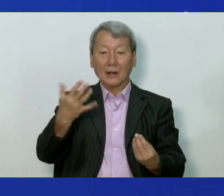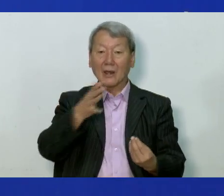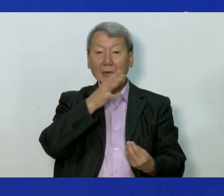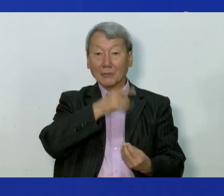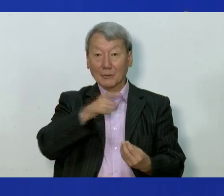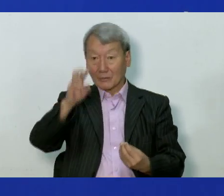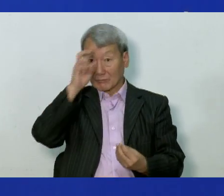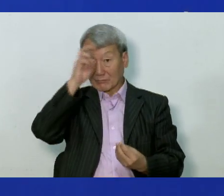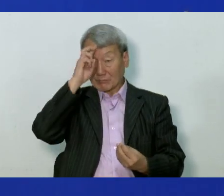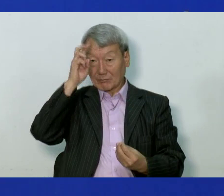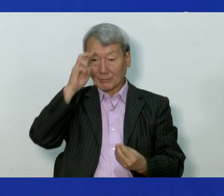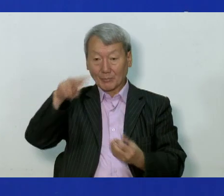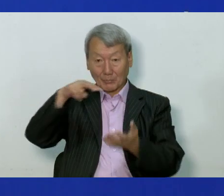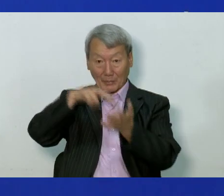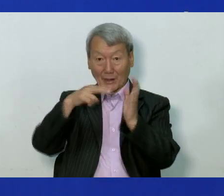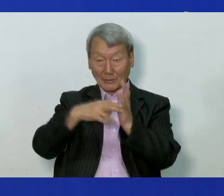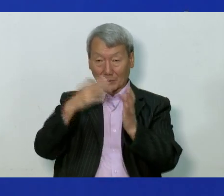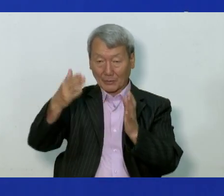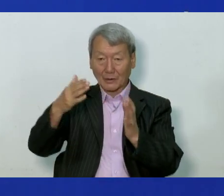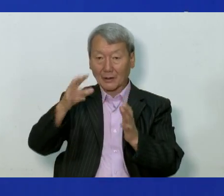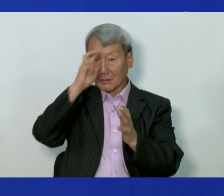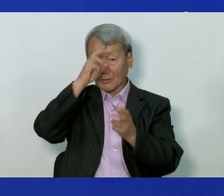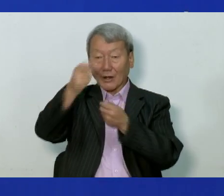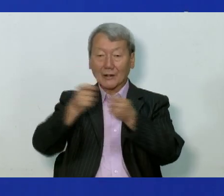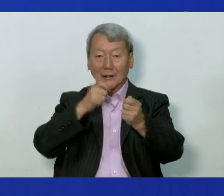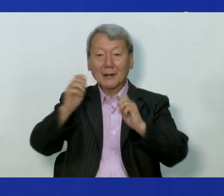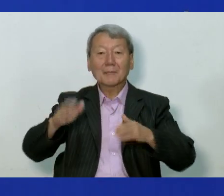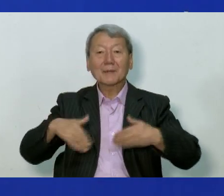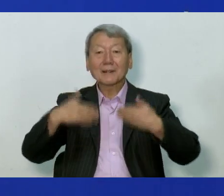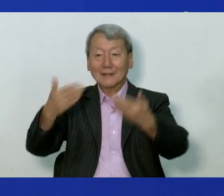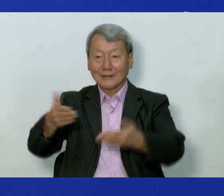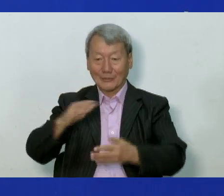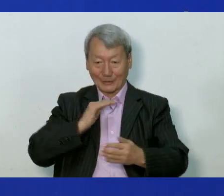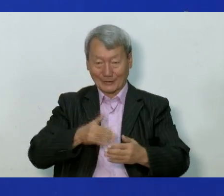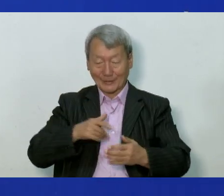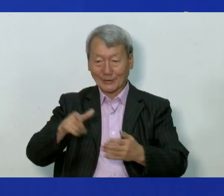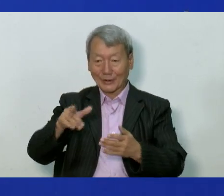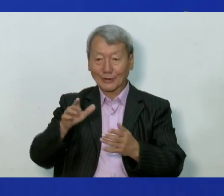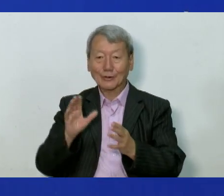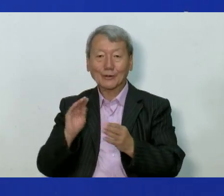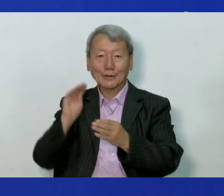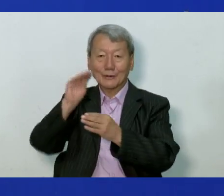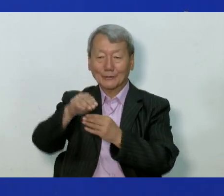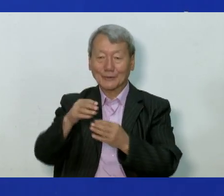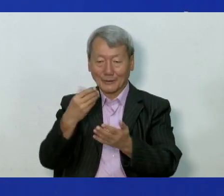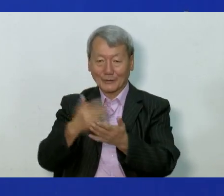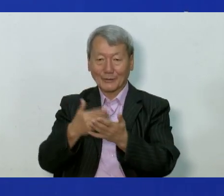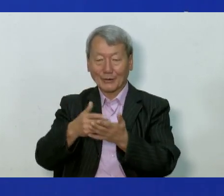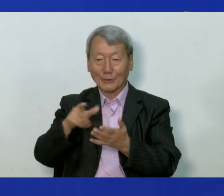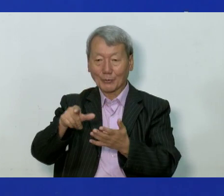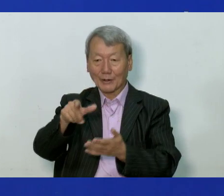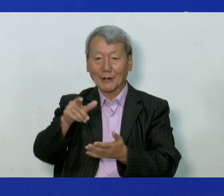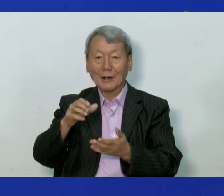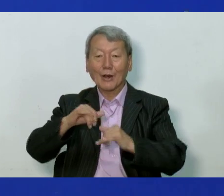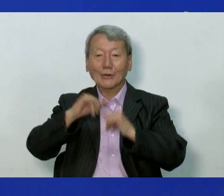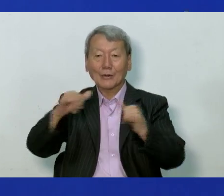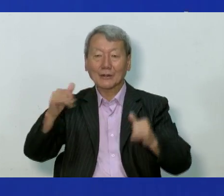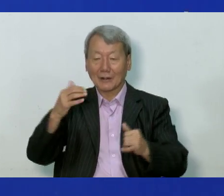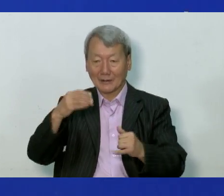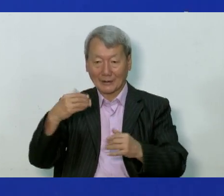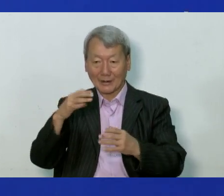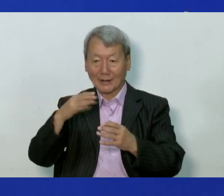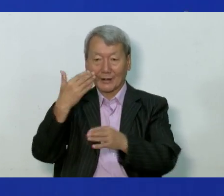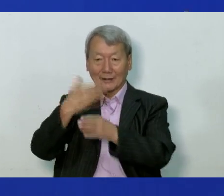последнем правительственном антикризисном плане правительство стремится предоставить дополнительную ликвидность финансовым учреждениям для последующего